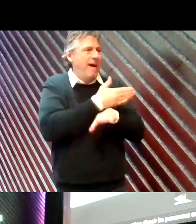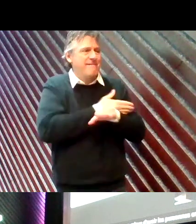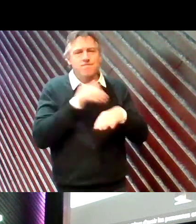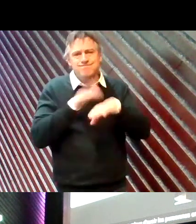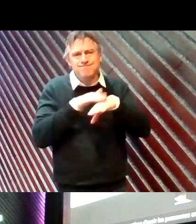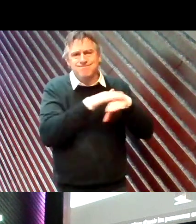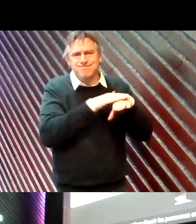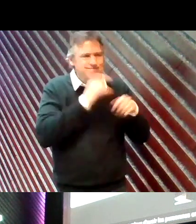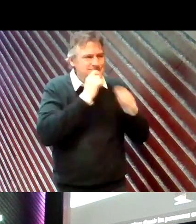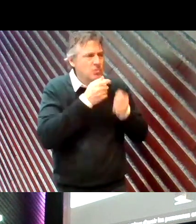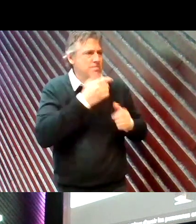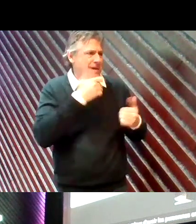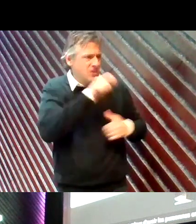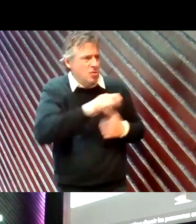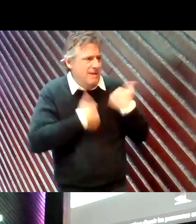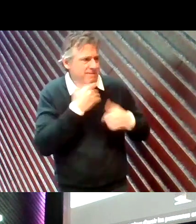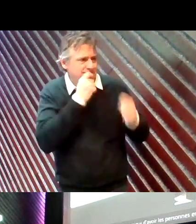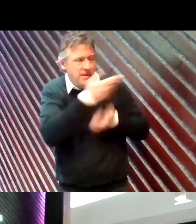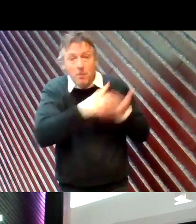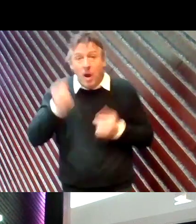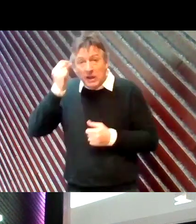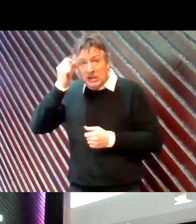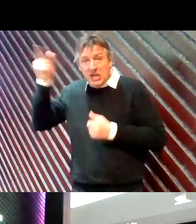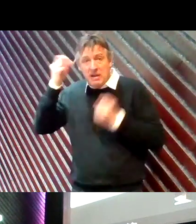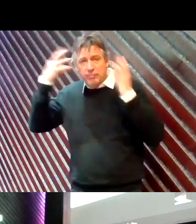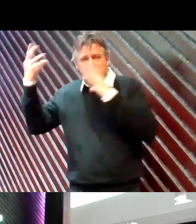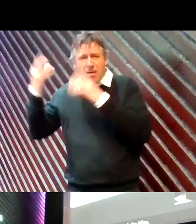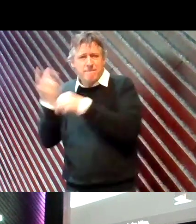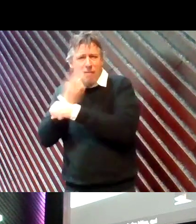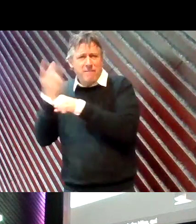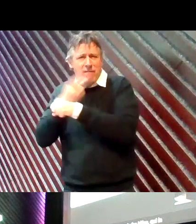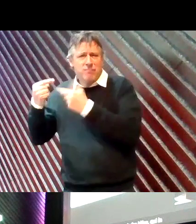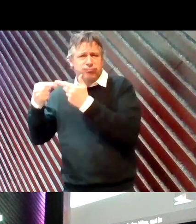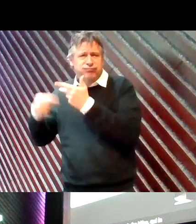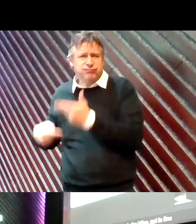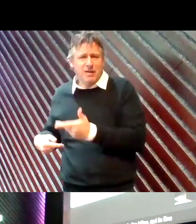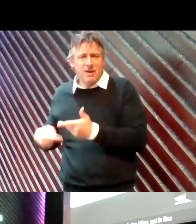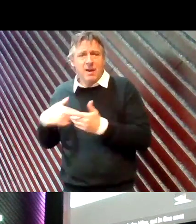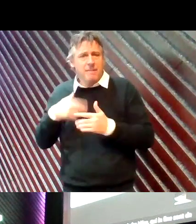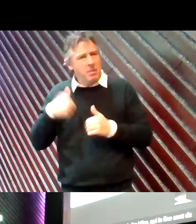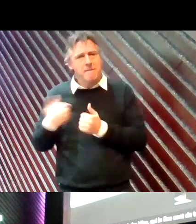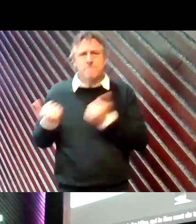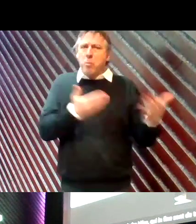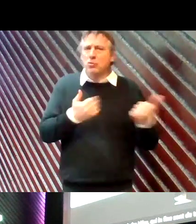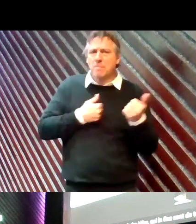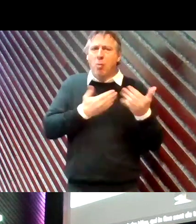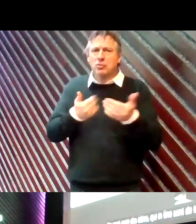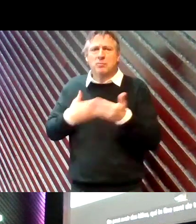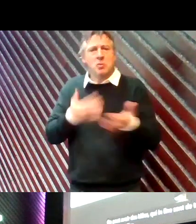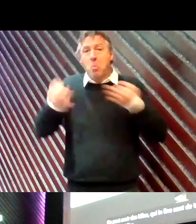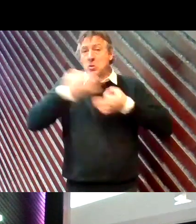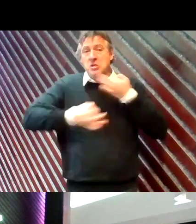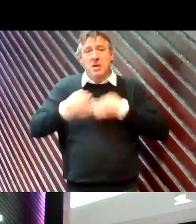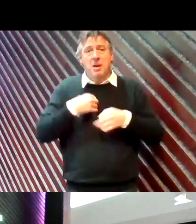vous le sais parce que je ne sais pas que j'ai des idées très mauvaises et donc, mais je les challenge. Attention, les challenge, on me dit, c'est